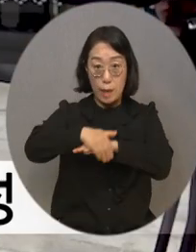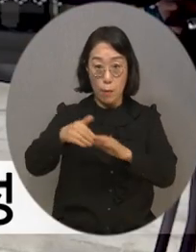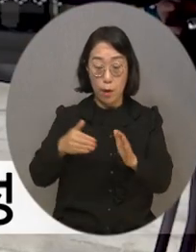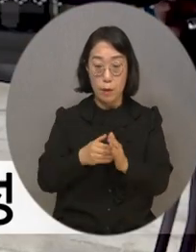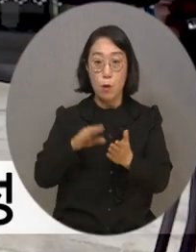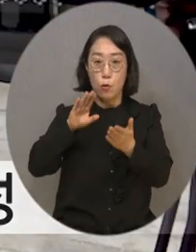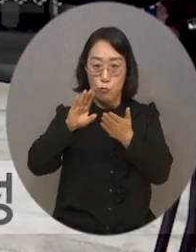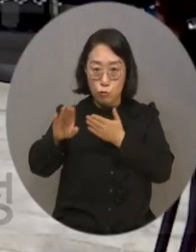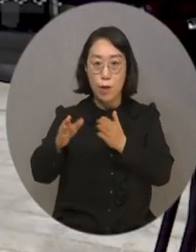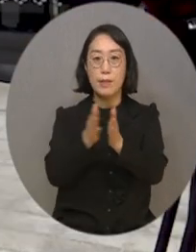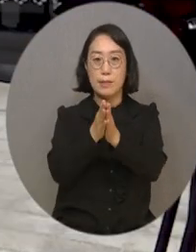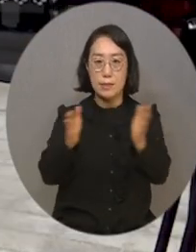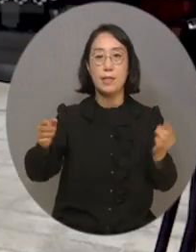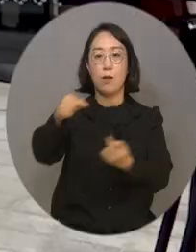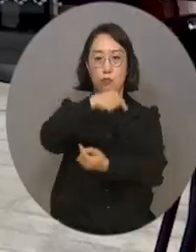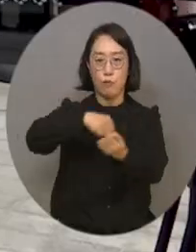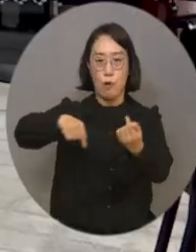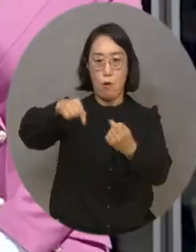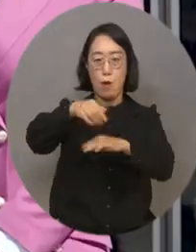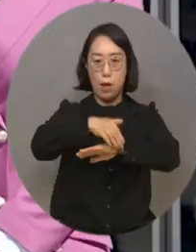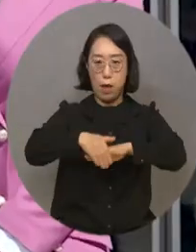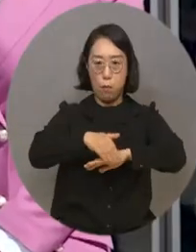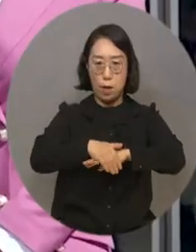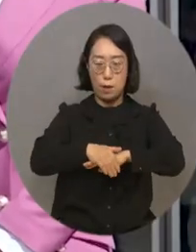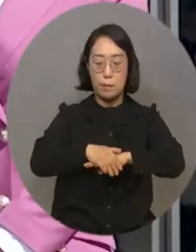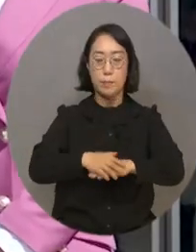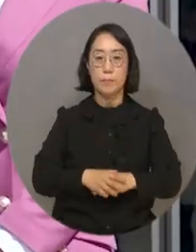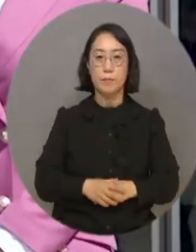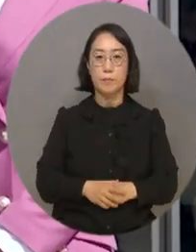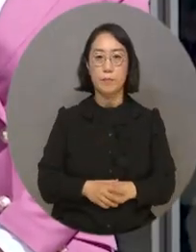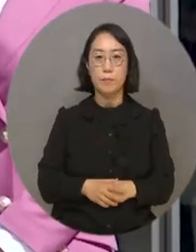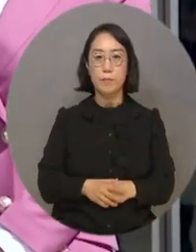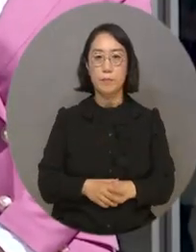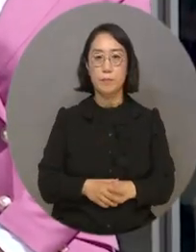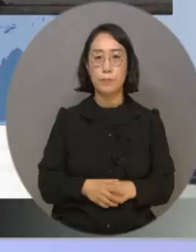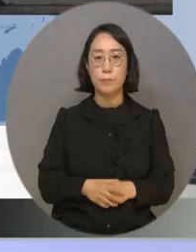하반기부터 운영한다는 계획입니다. 복지TV 호남방송 이종혜입니다.